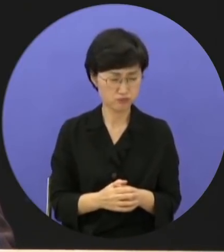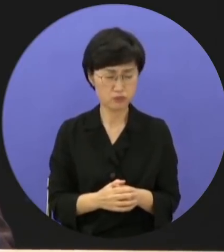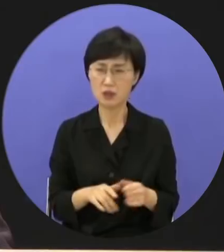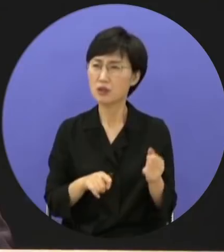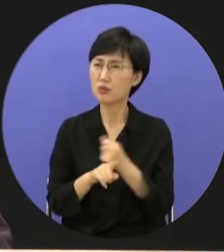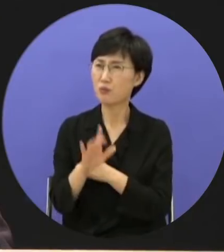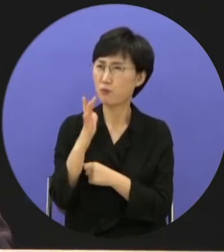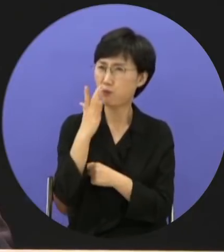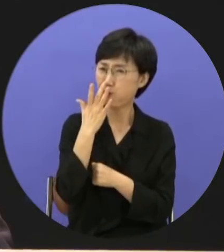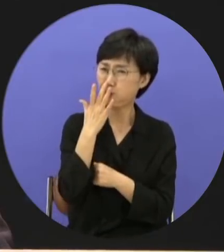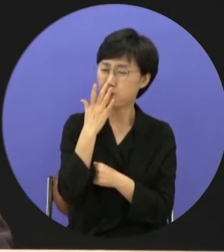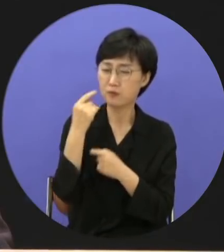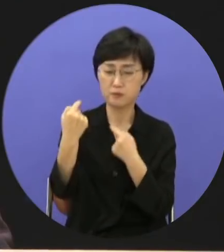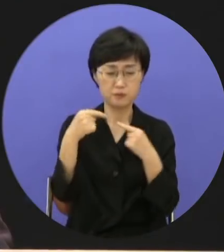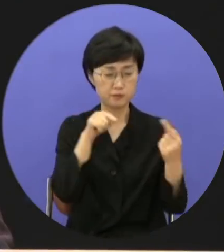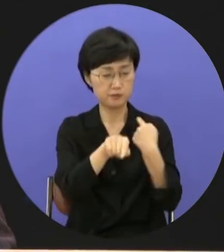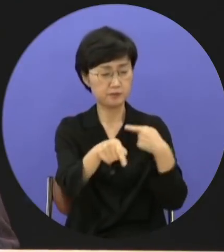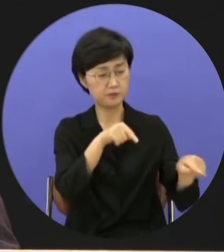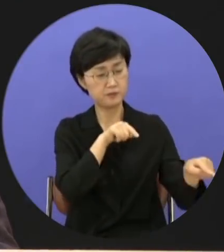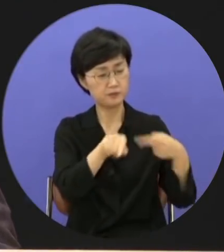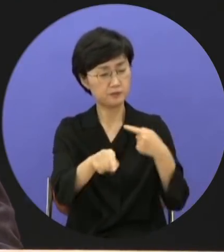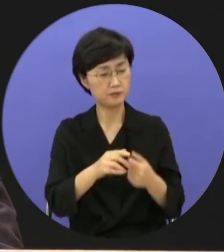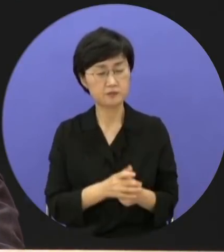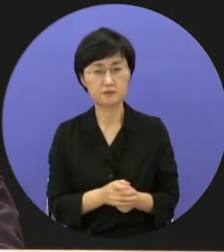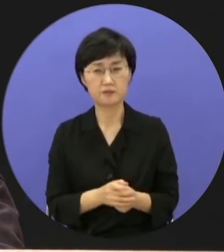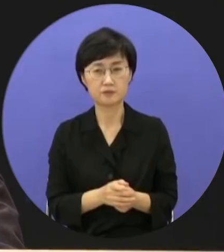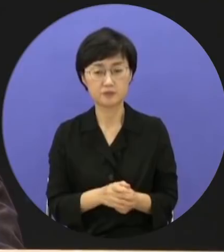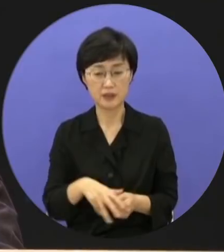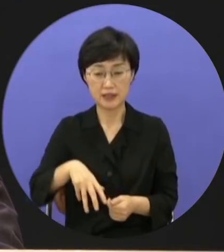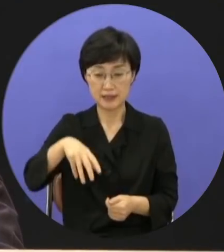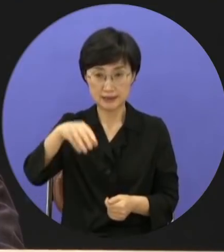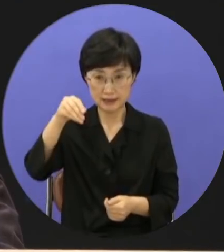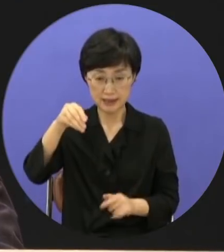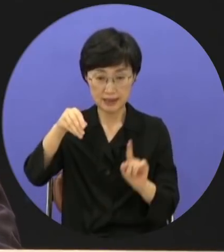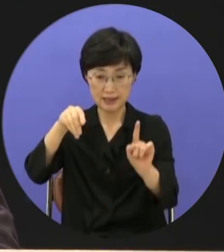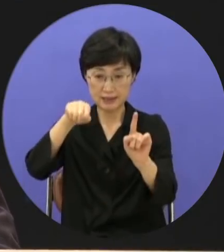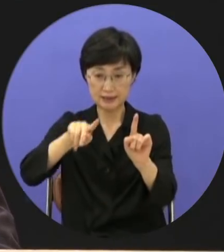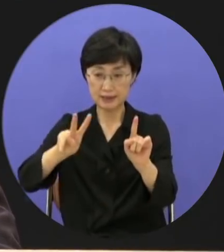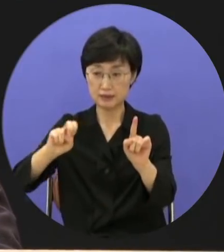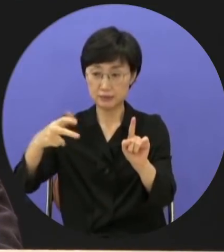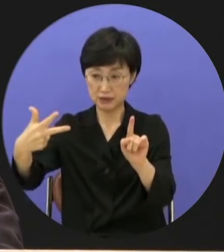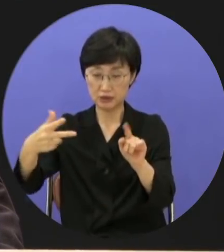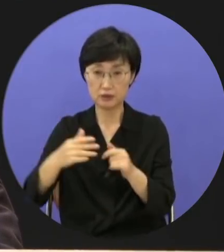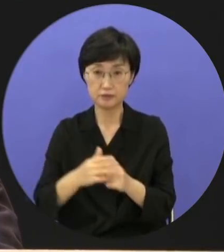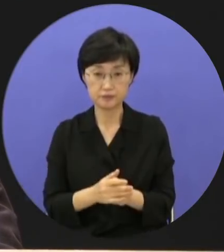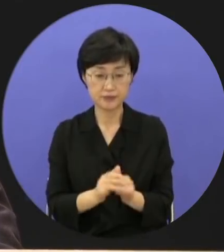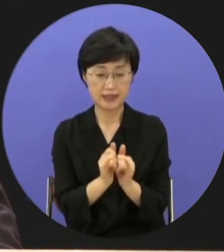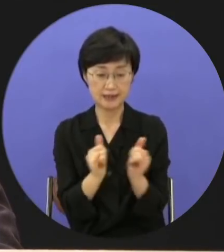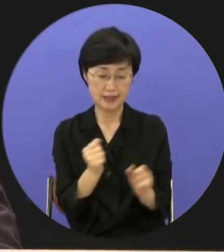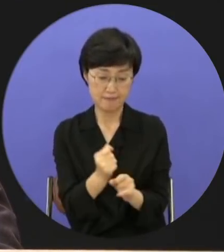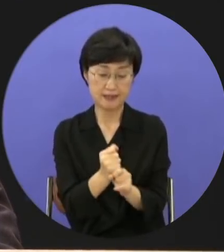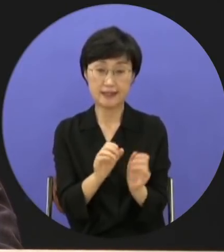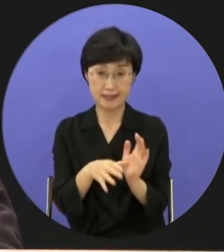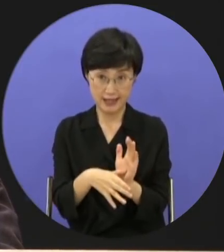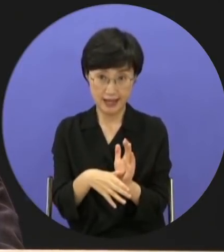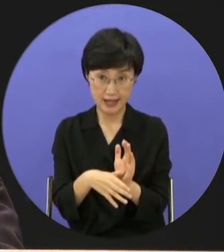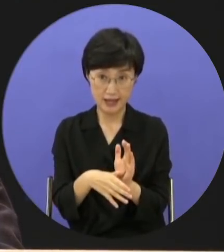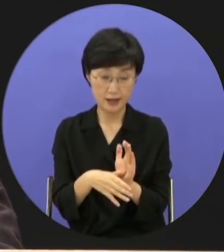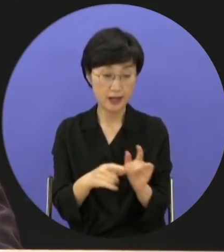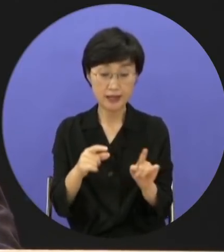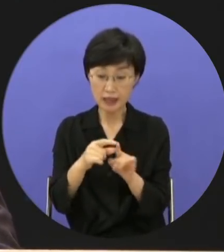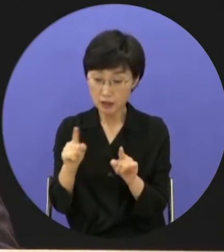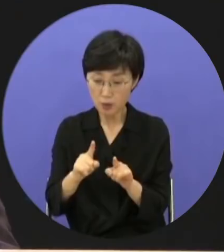못한 거죠. They did not understand his intent. 창세기 1장 27절에 사람 만들 때 우리가